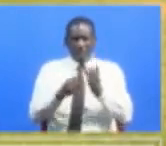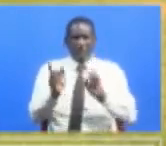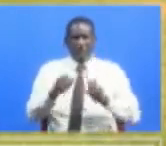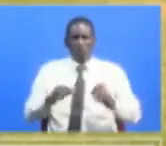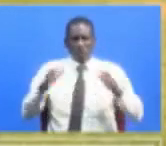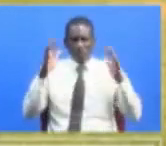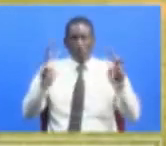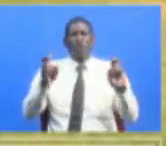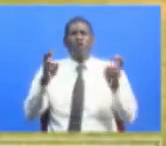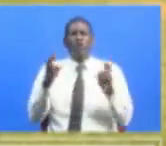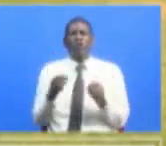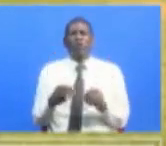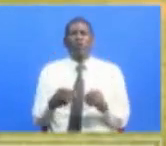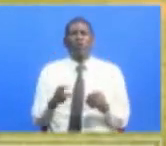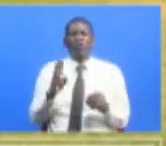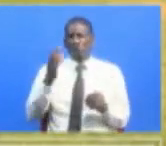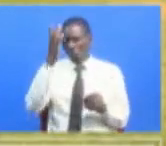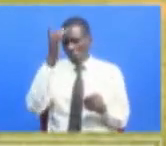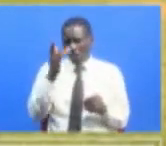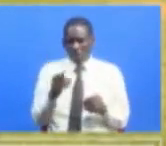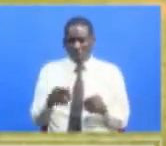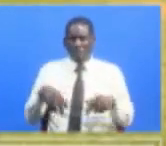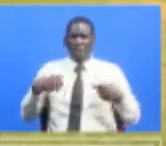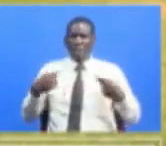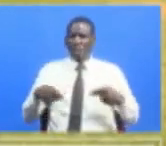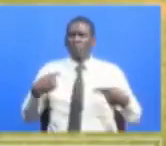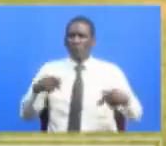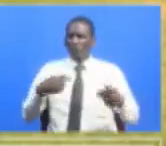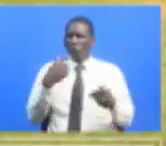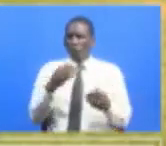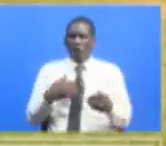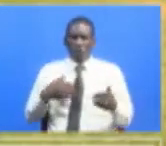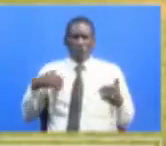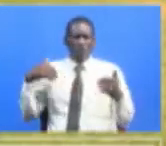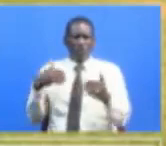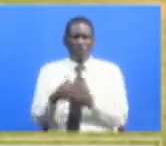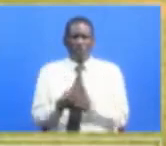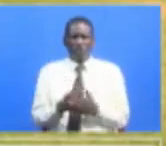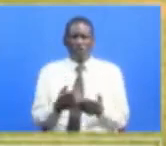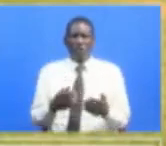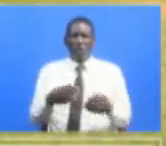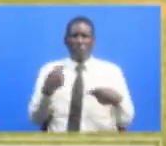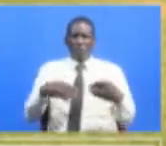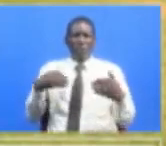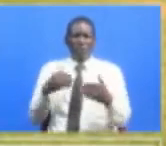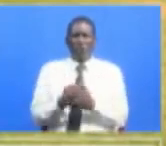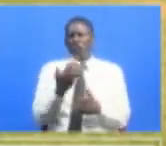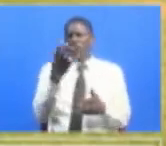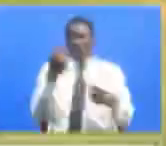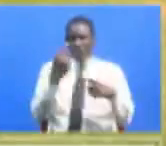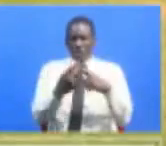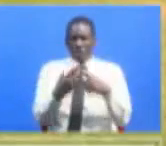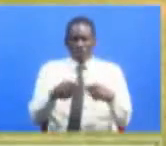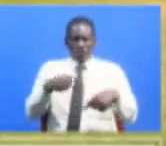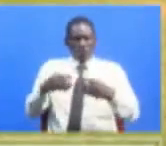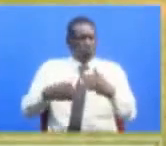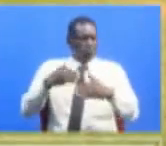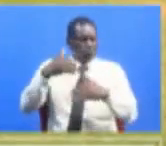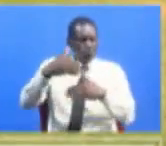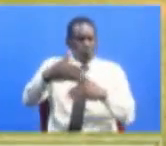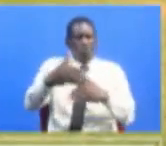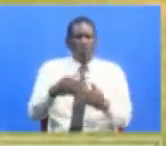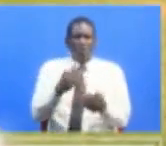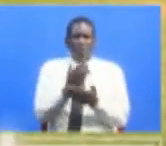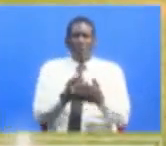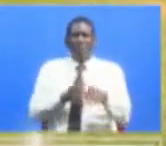big issue kwa sababu watu ambao wamepita umri, wameanza umri wa 50 kuendelea mbele,